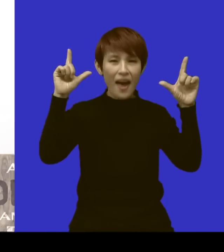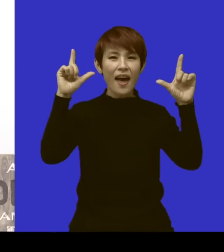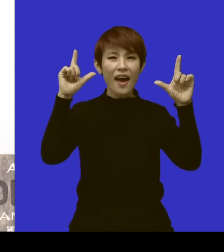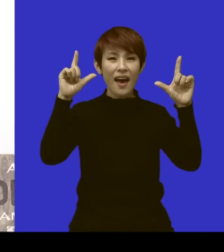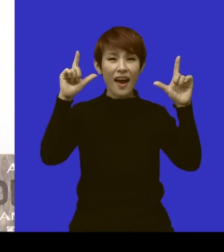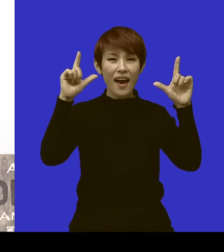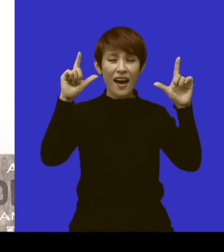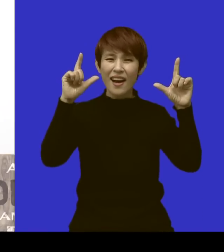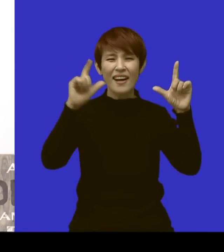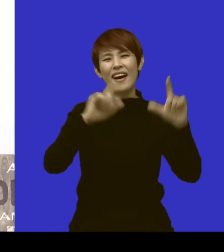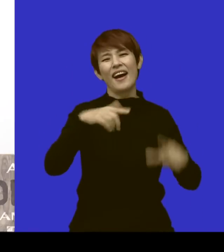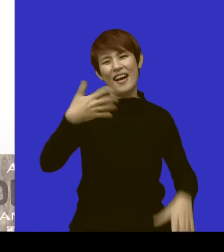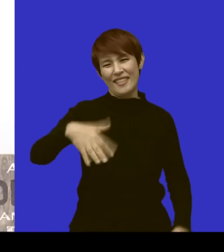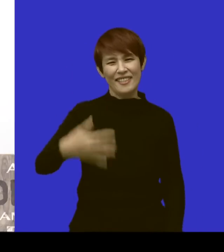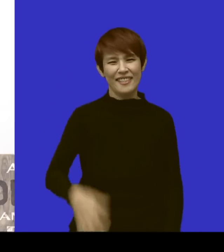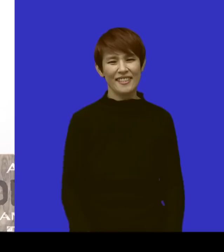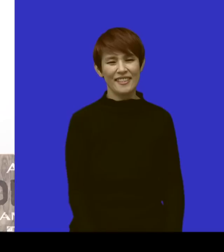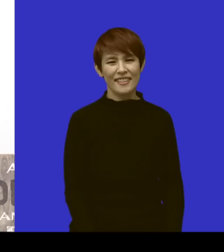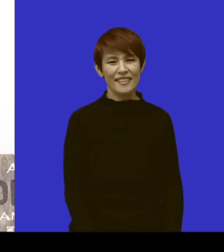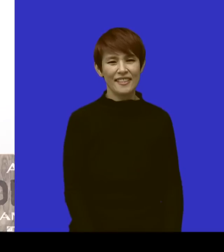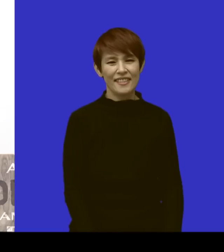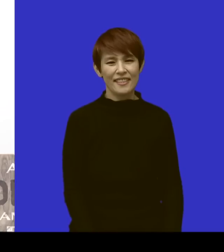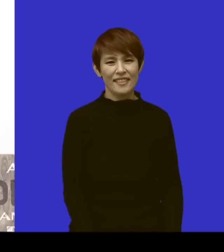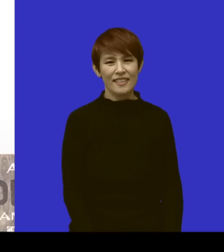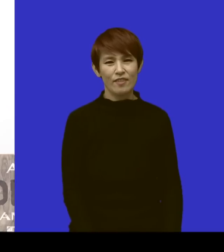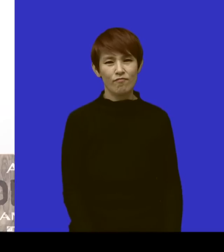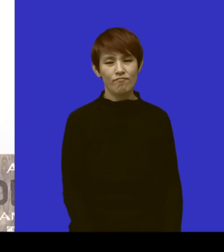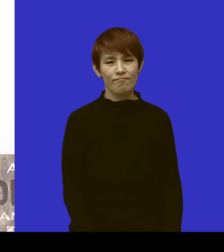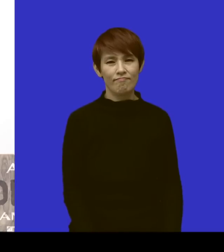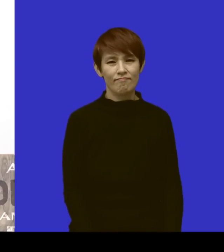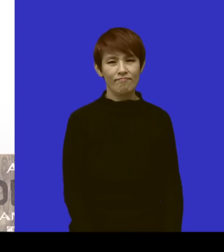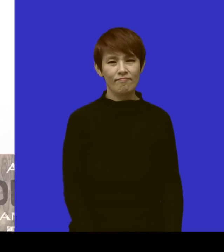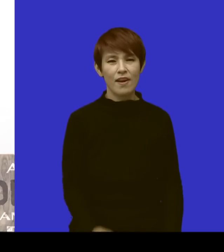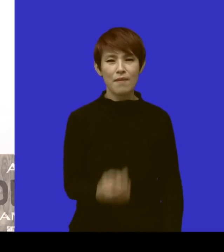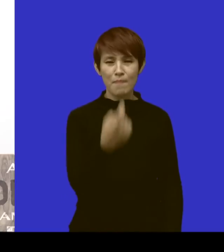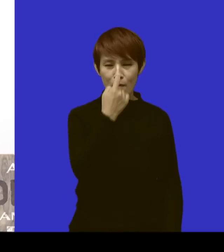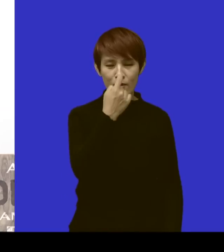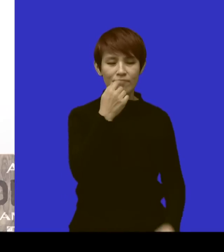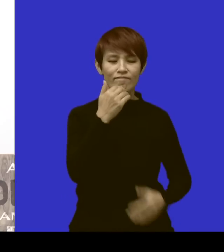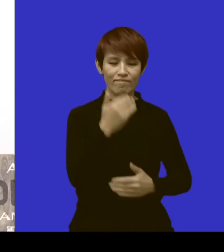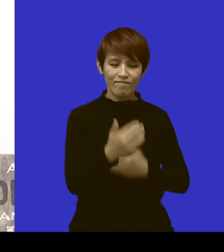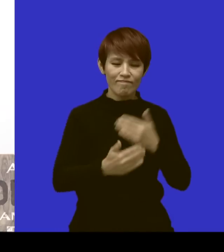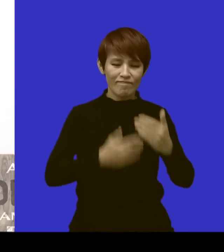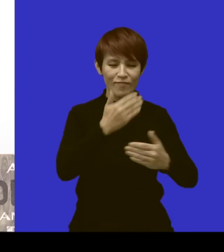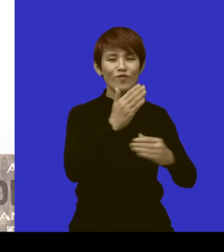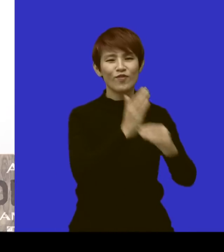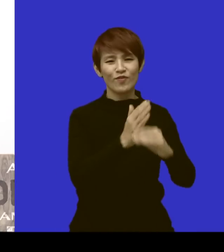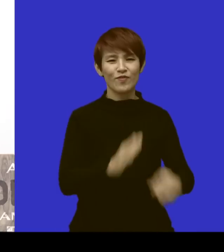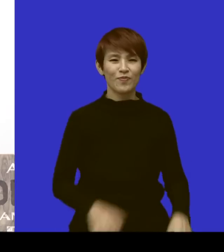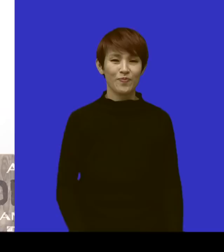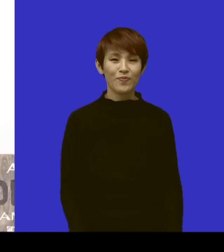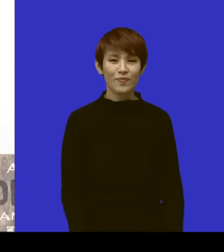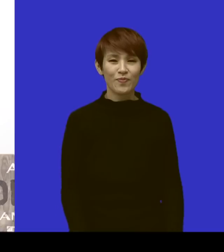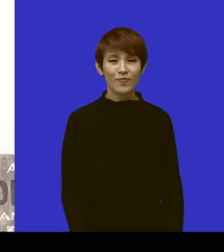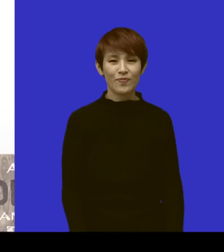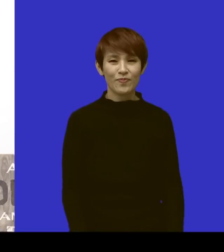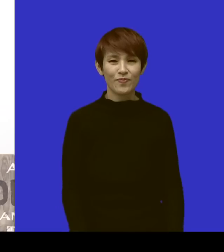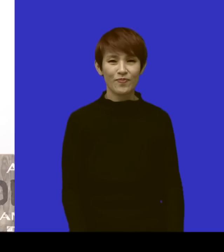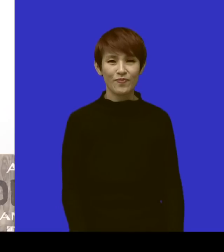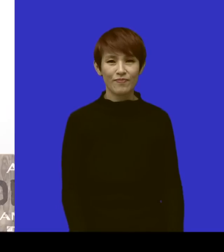지금 이야기하기에는 조금 그렇고 네. 저는 배워나가는 과정에 있는 것 같아요. 모든 걸 다.